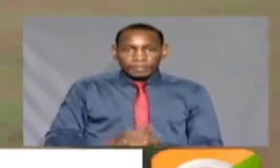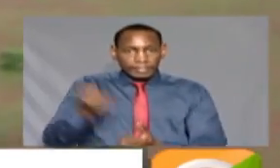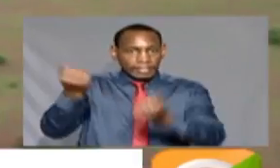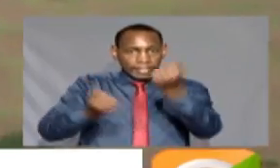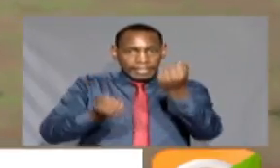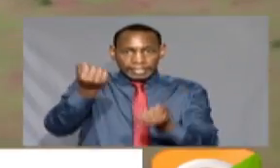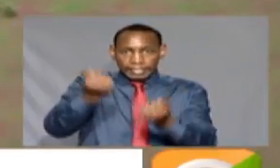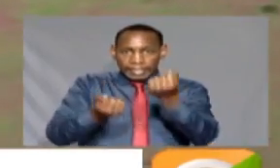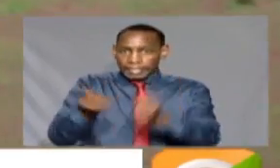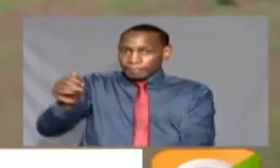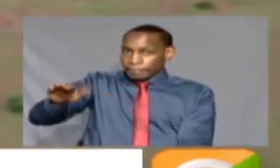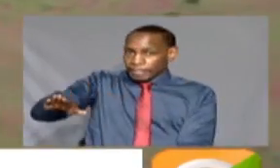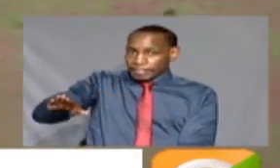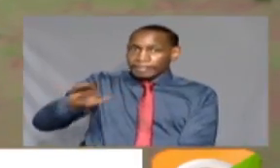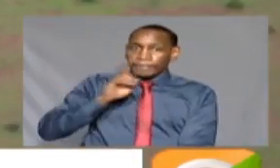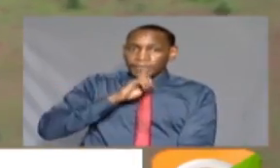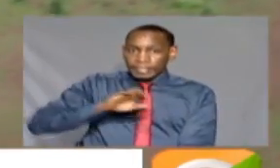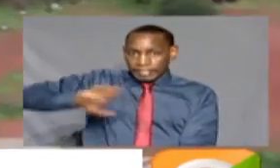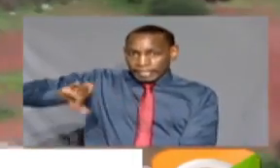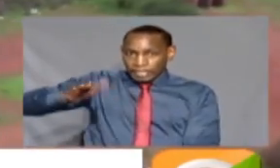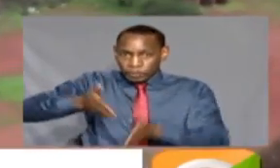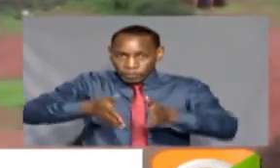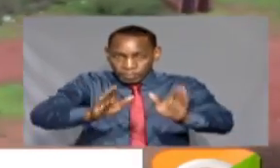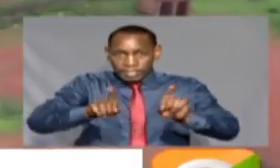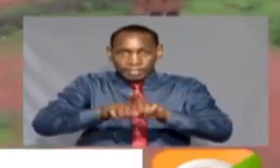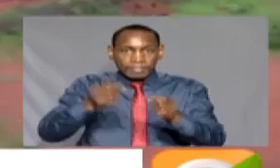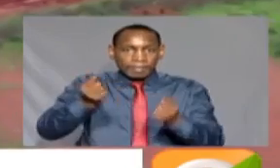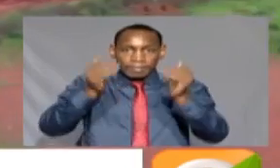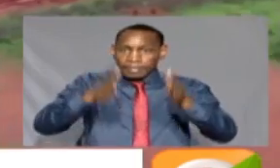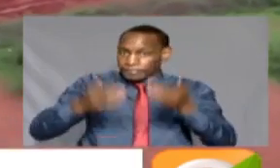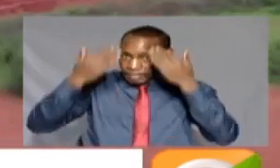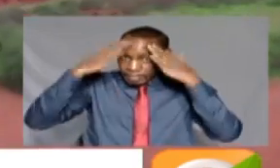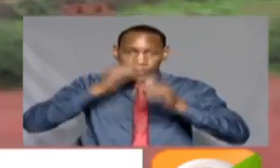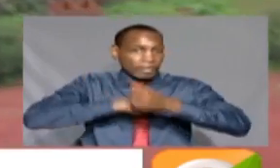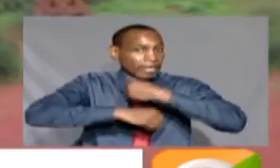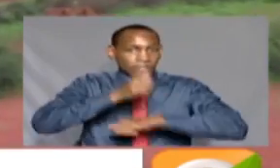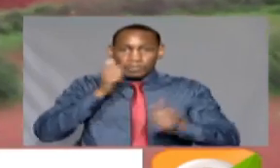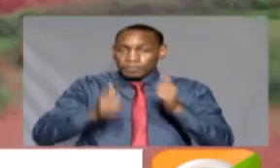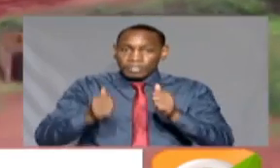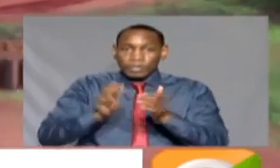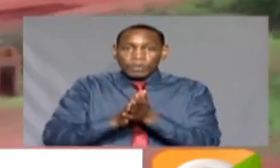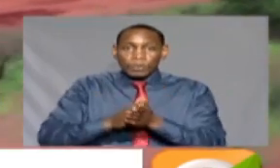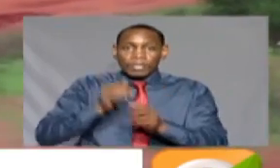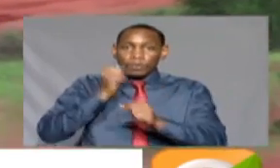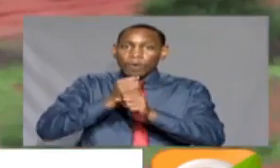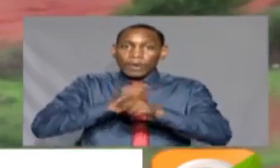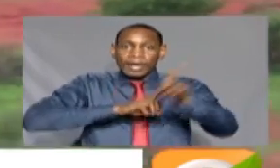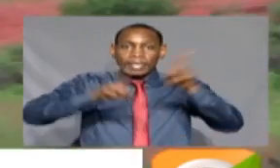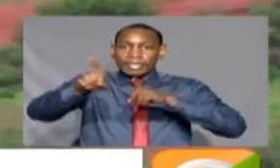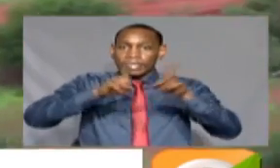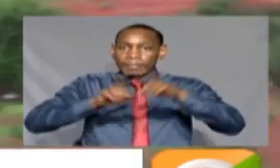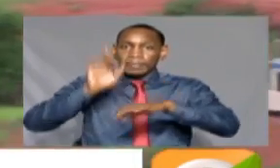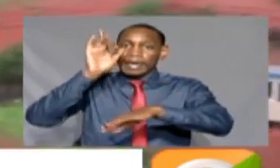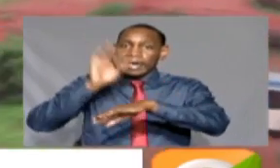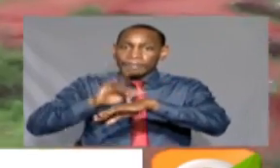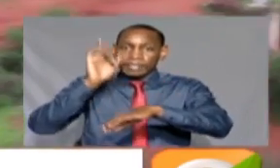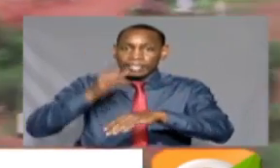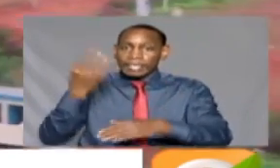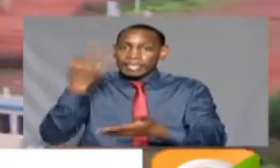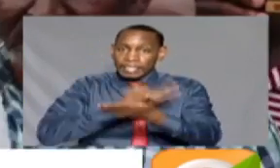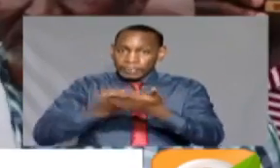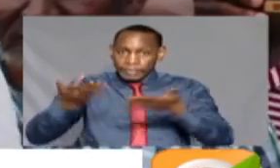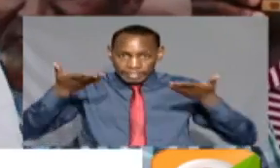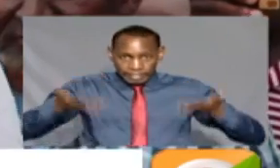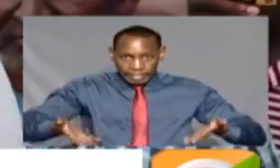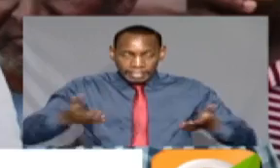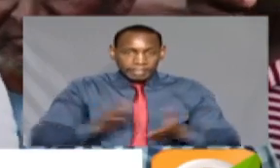Magari yakisalia kuegeshwa kando ya barabara na madereva wasijue la kufanya huku shughuli za uchukuzi zikitatizika kwa wiki tatu